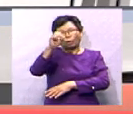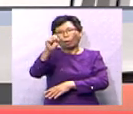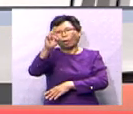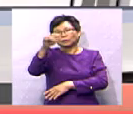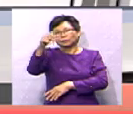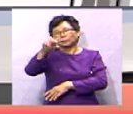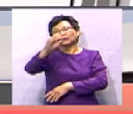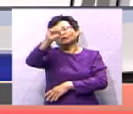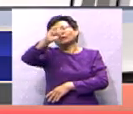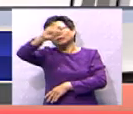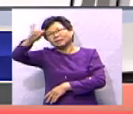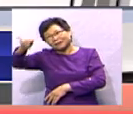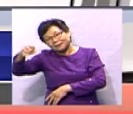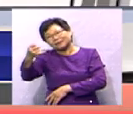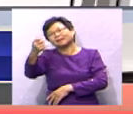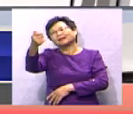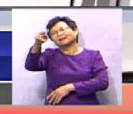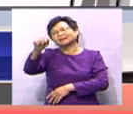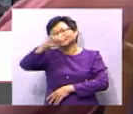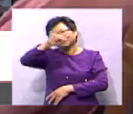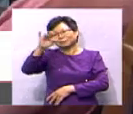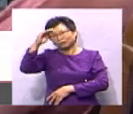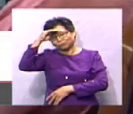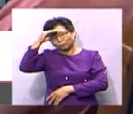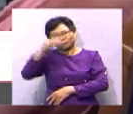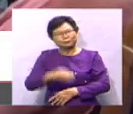di Saujana, Johor Bahru.